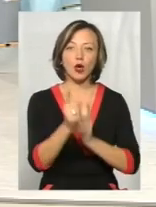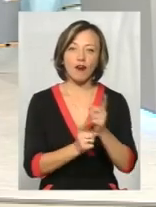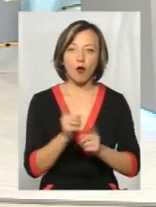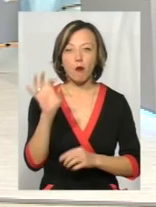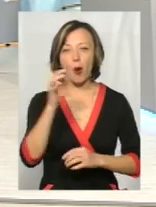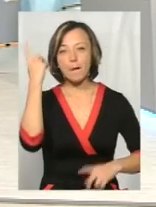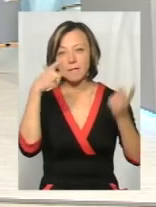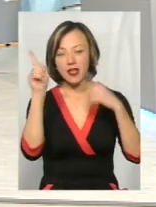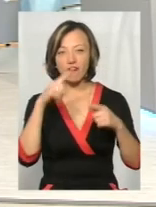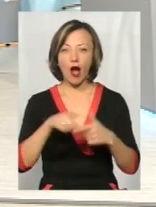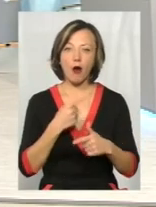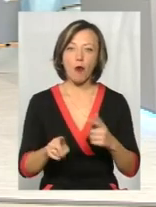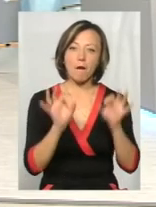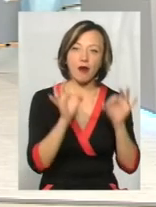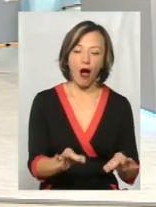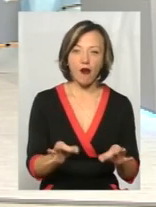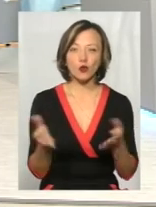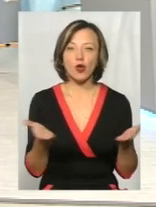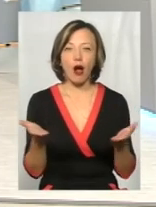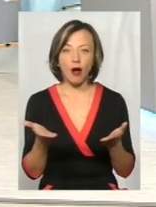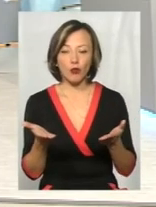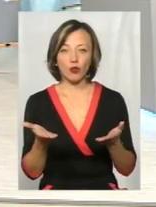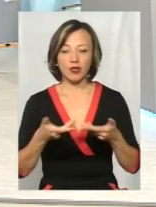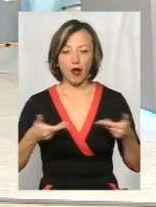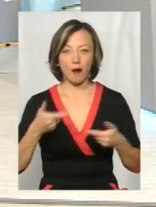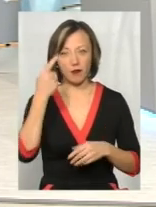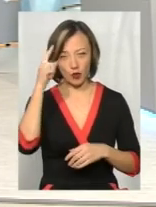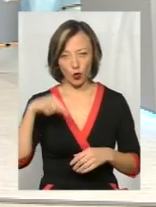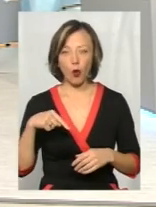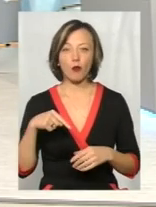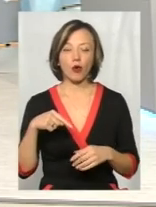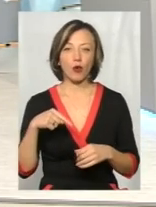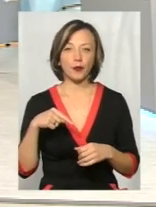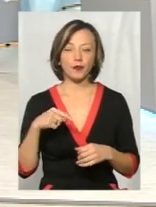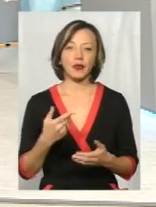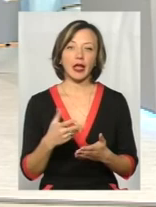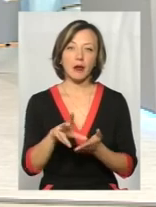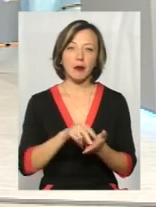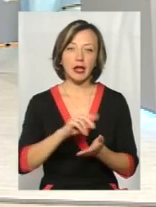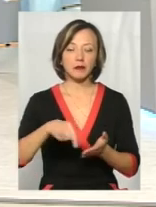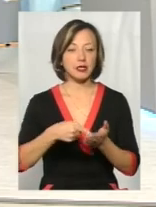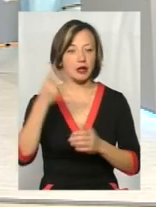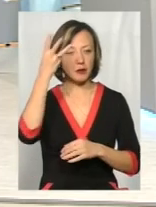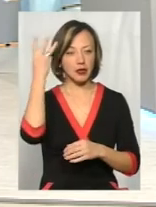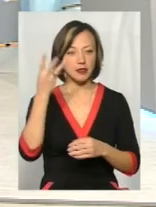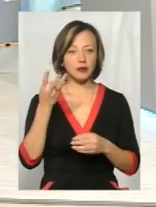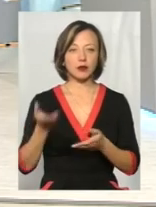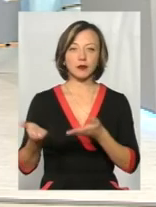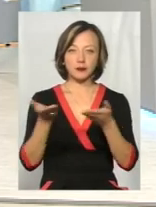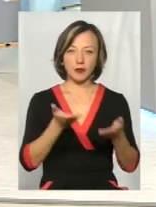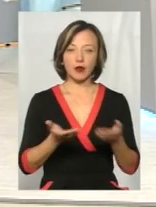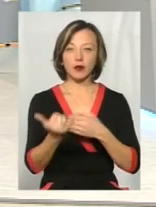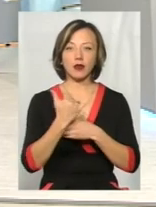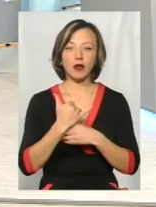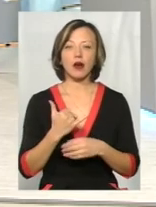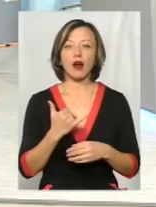міфи або правду, яку нам відомо принаймні. Так? На прикладі міста Хмельницького я представляю, до нас